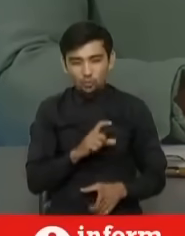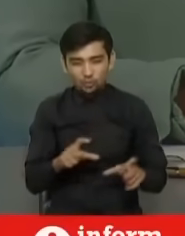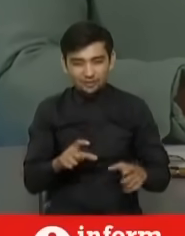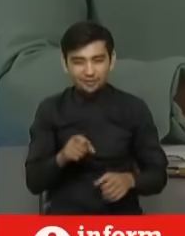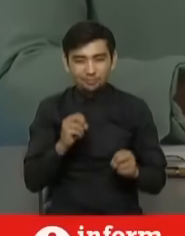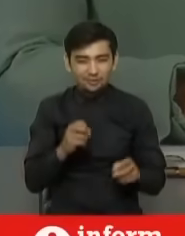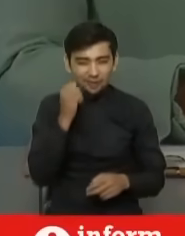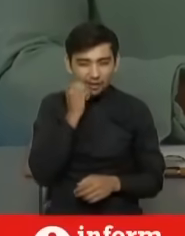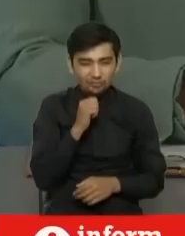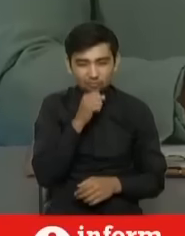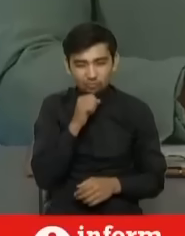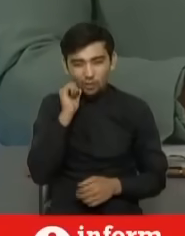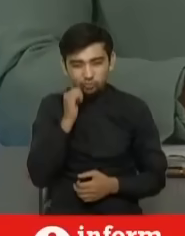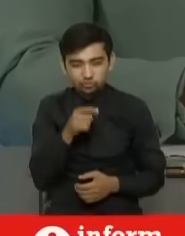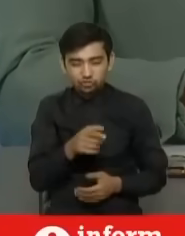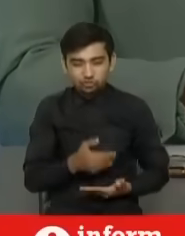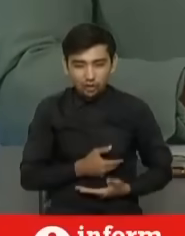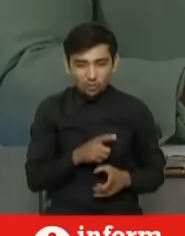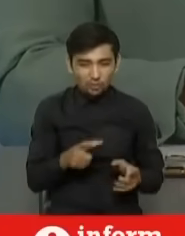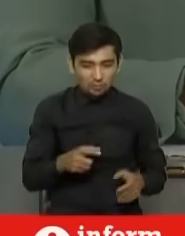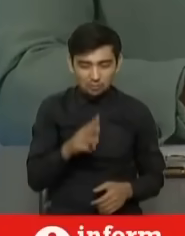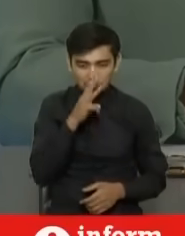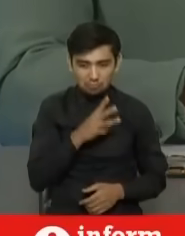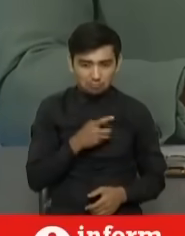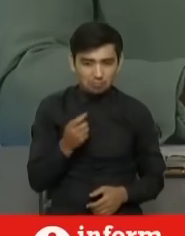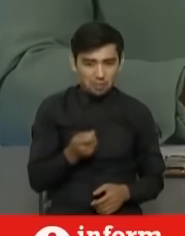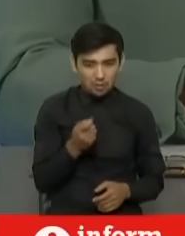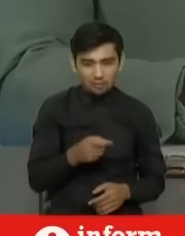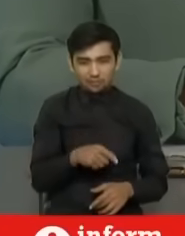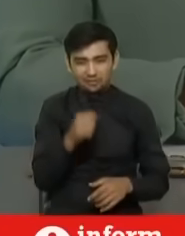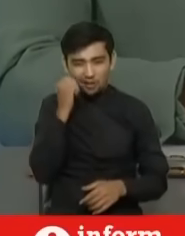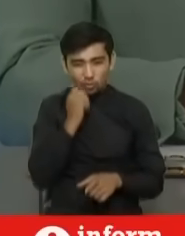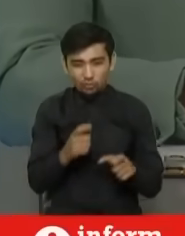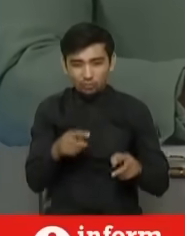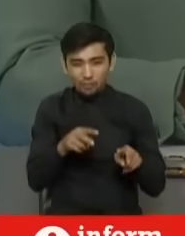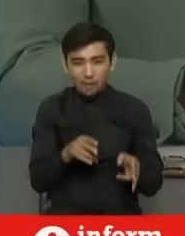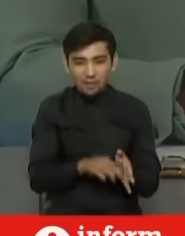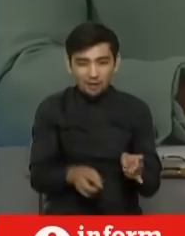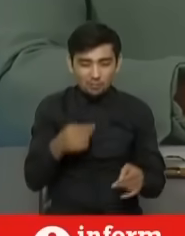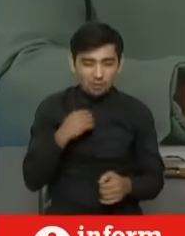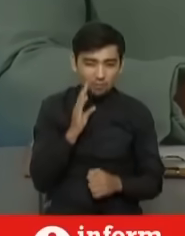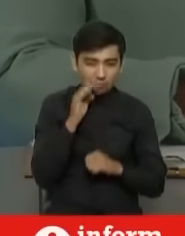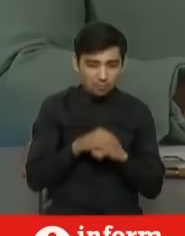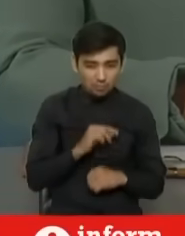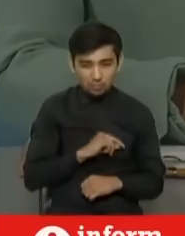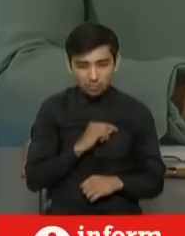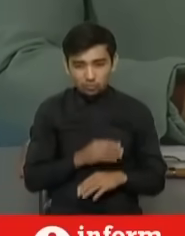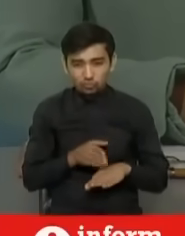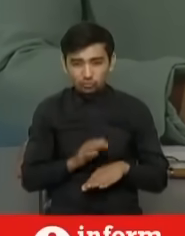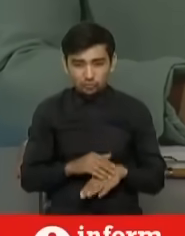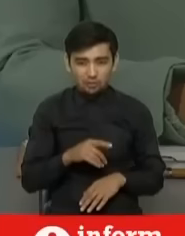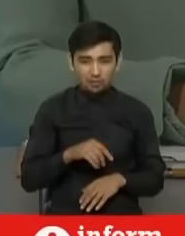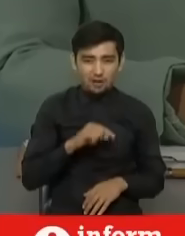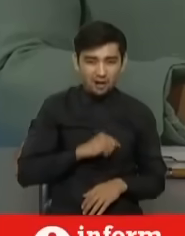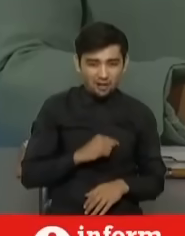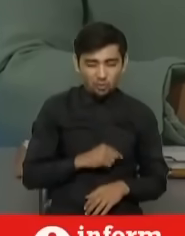жалақыларының шамадан тыс аз түскеніне наразы. Қараусыз қалған қарттардың күні-түні қасынан табылып, үлкен кісілердің ауыр мінезіне көніп жүрген